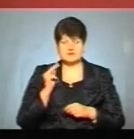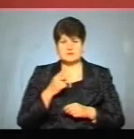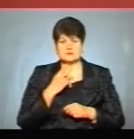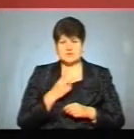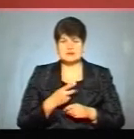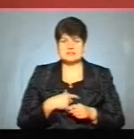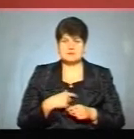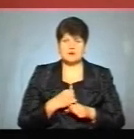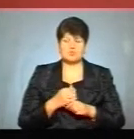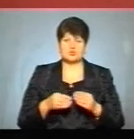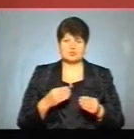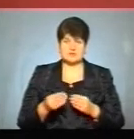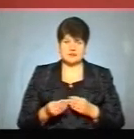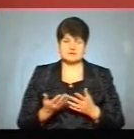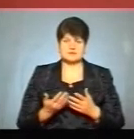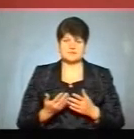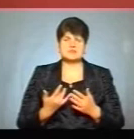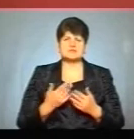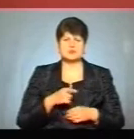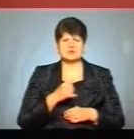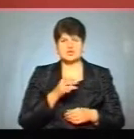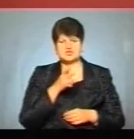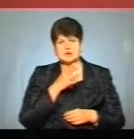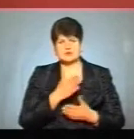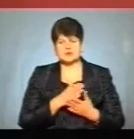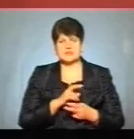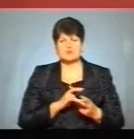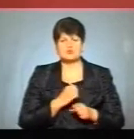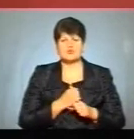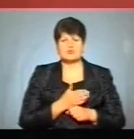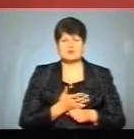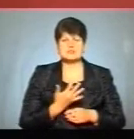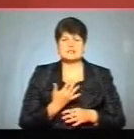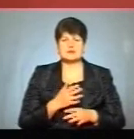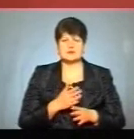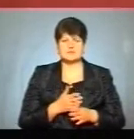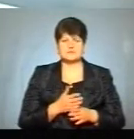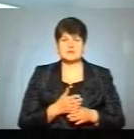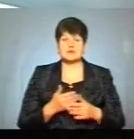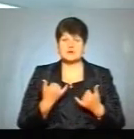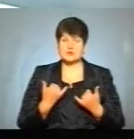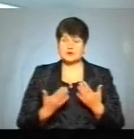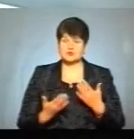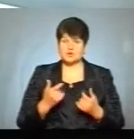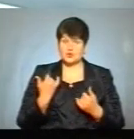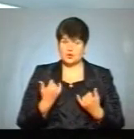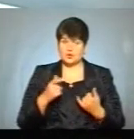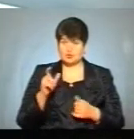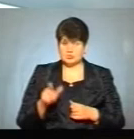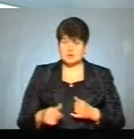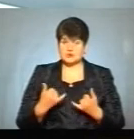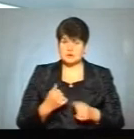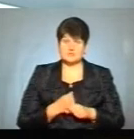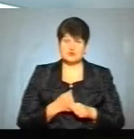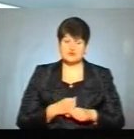себе роботодавцю. Якщо скільки є вакансія, в них часу приблизно буде на пошук роботи? Тобто скільки вони можуть розраховувати? Ви знаєте, якщо людина сьогодні працює в